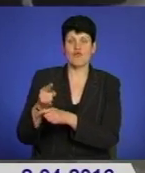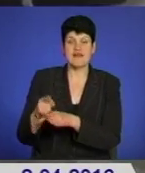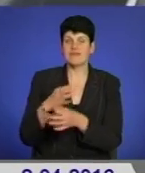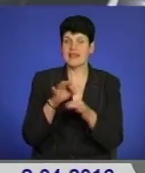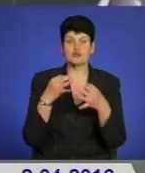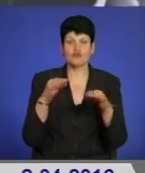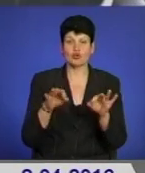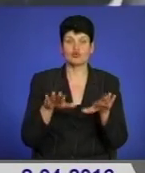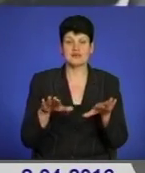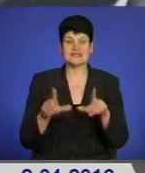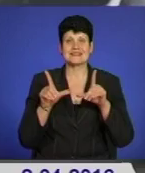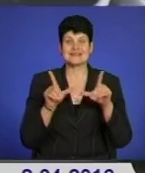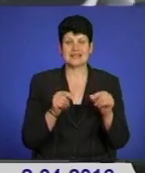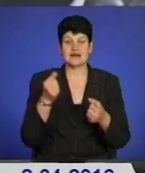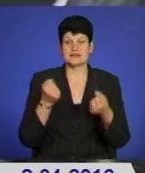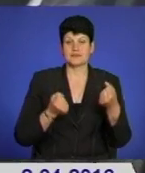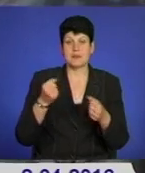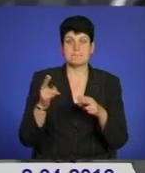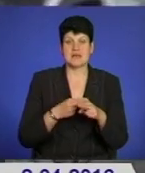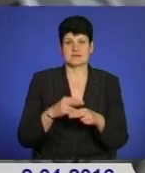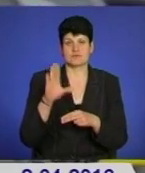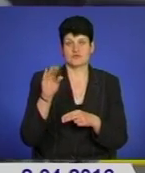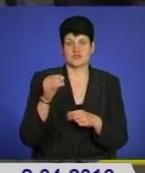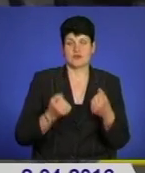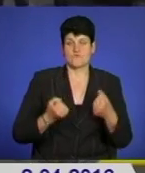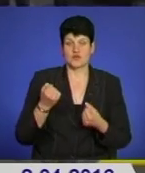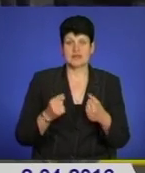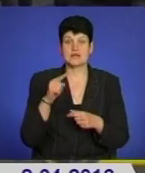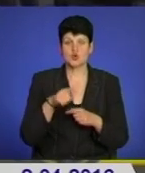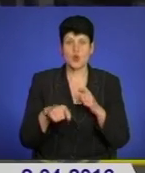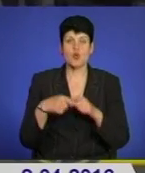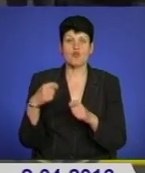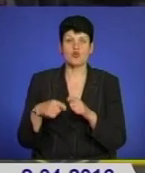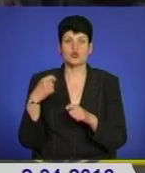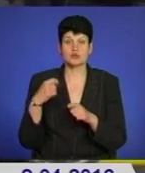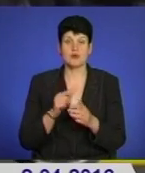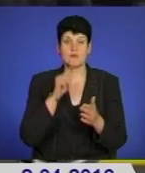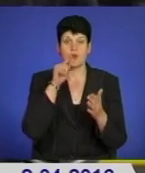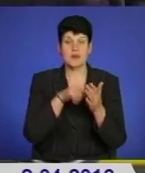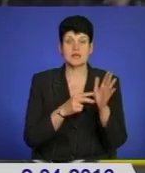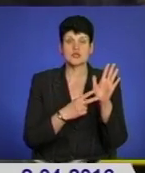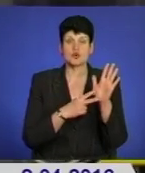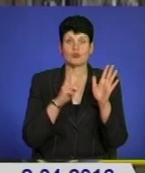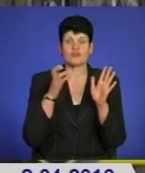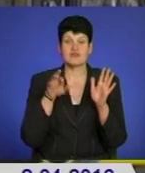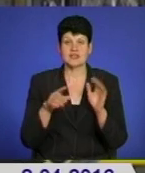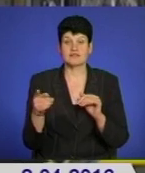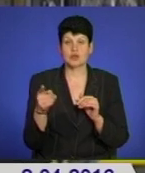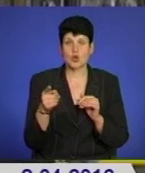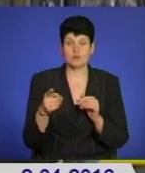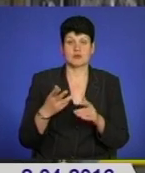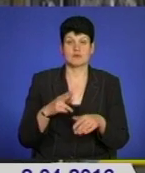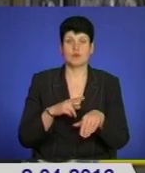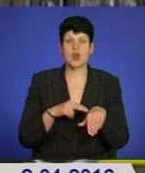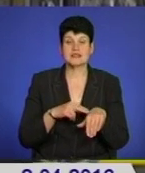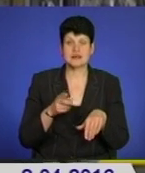місці, їзда за кермом автомобіля без посвідчення водія. На такого порушника правил дорожнього руху натрапили 7 квітня у Тернополі патрульні